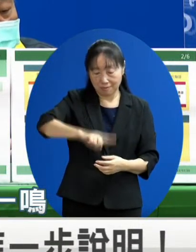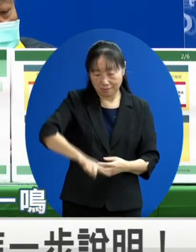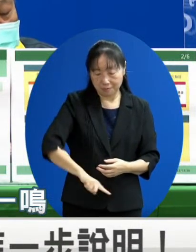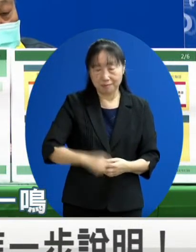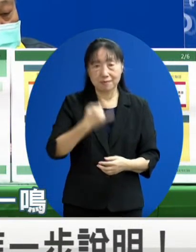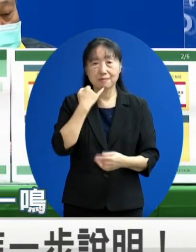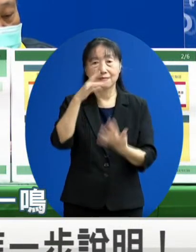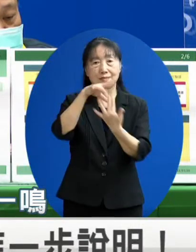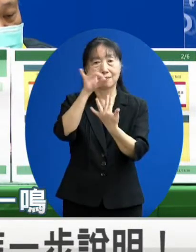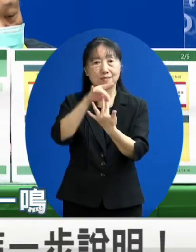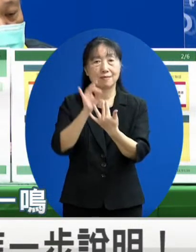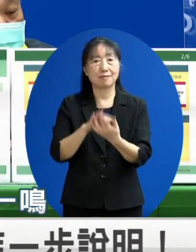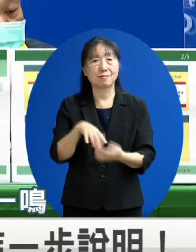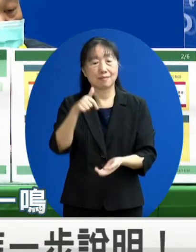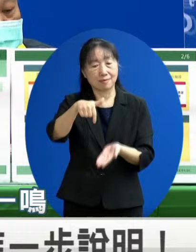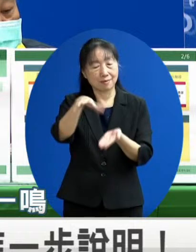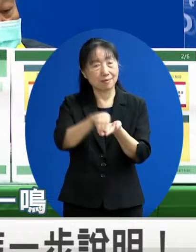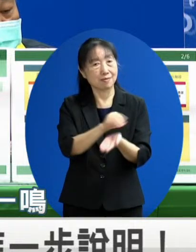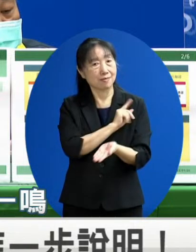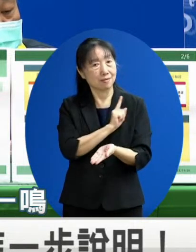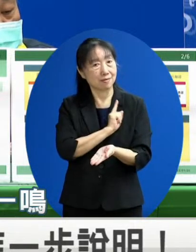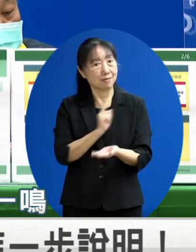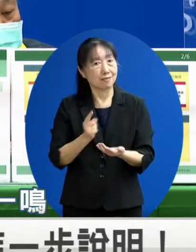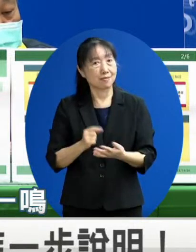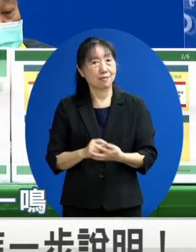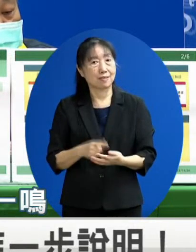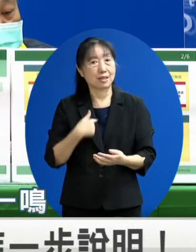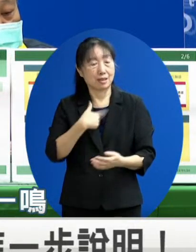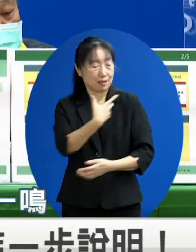你是要下载你自己的那个